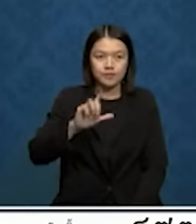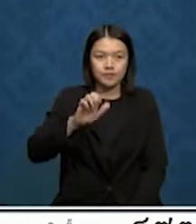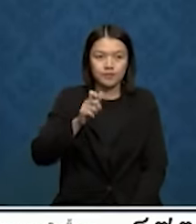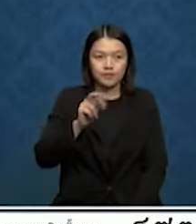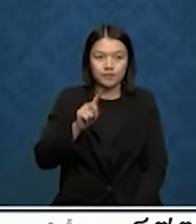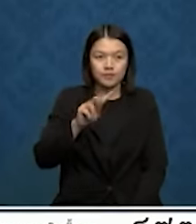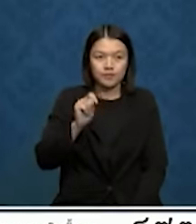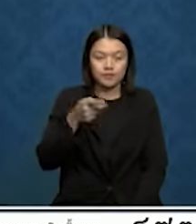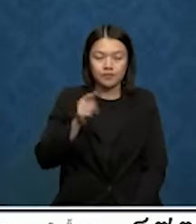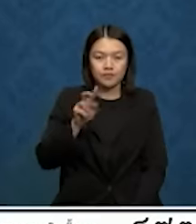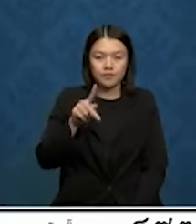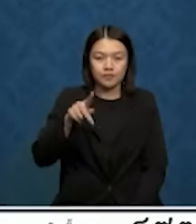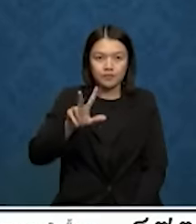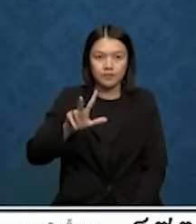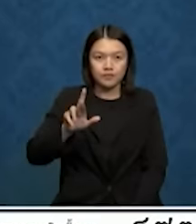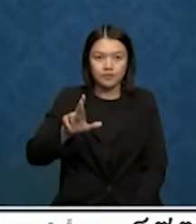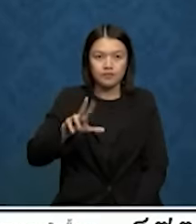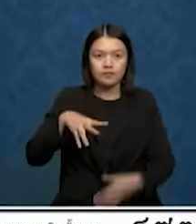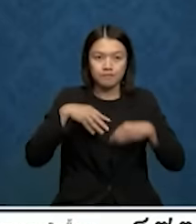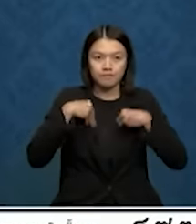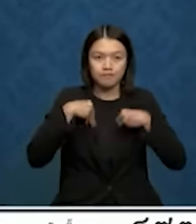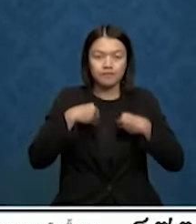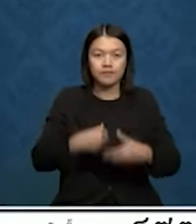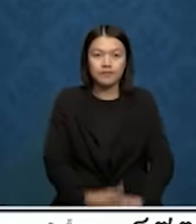ชระโรจน์ เห็นชอบค่ะ